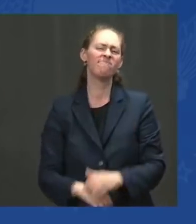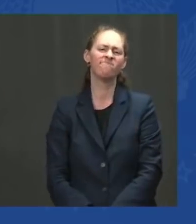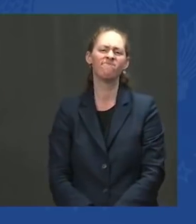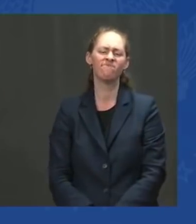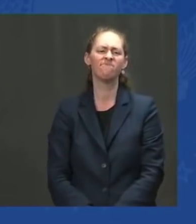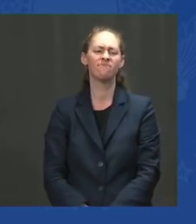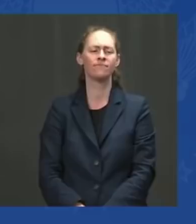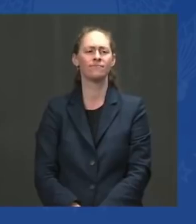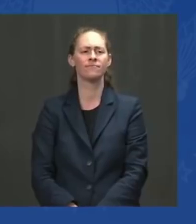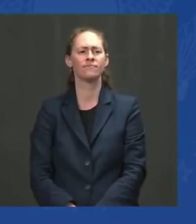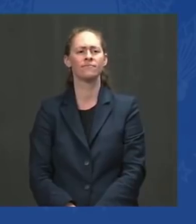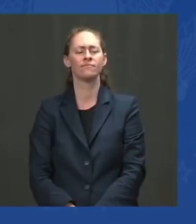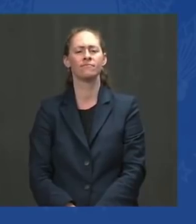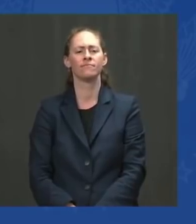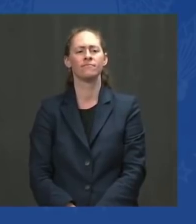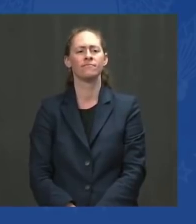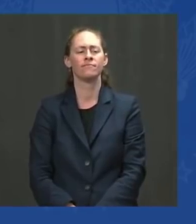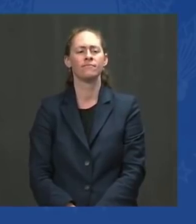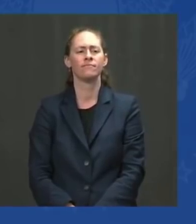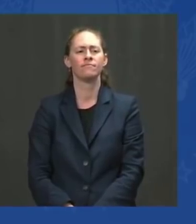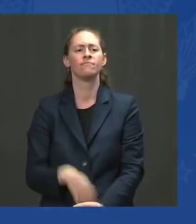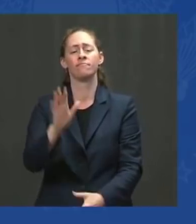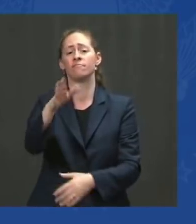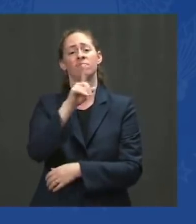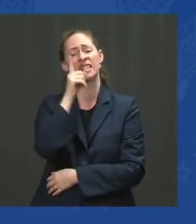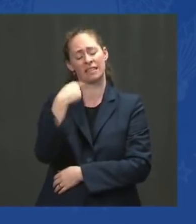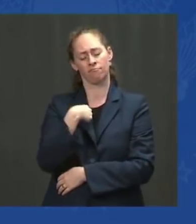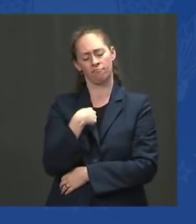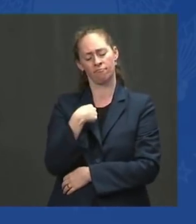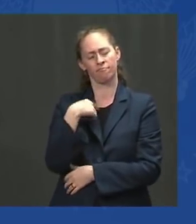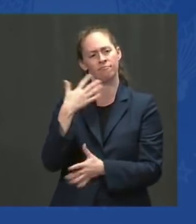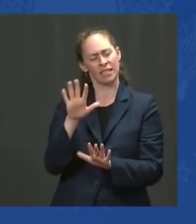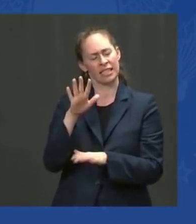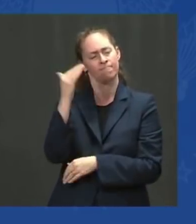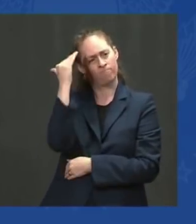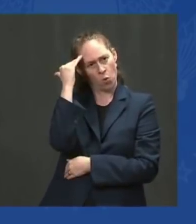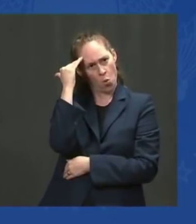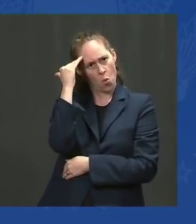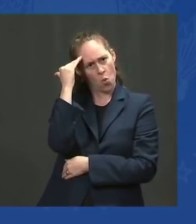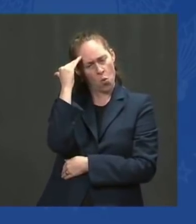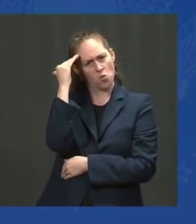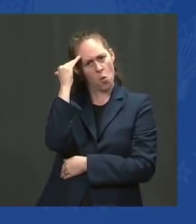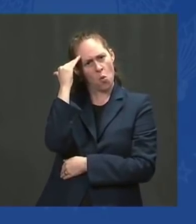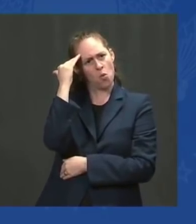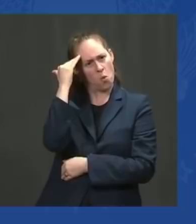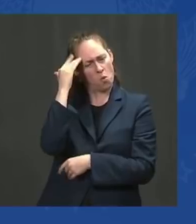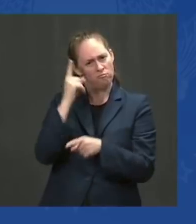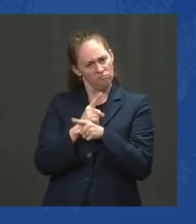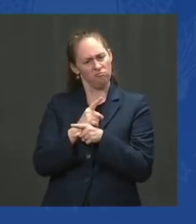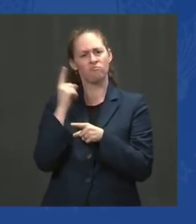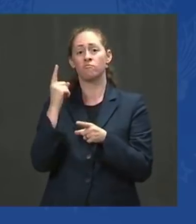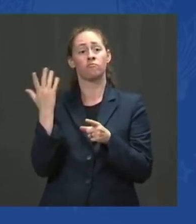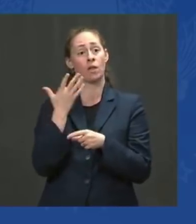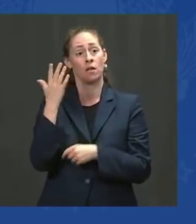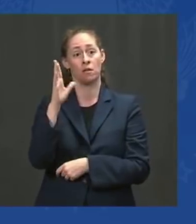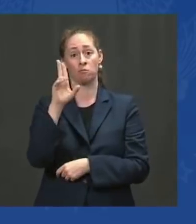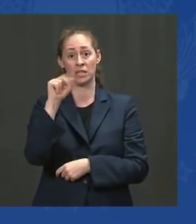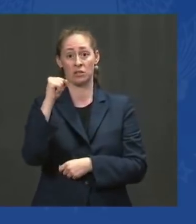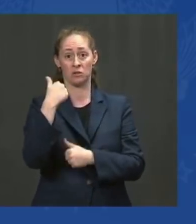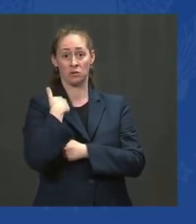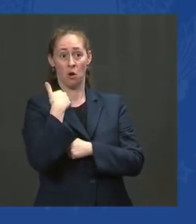军停留在阿富汗，是符合中国和俄罗斯的期待的，但是恰恰不符合美国的核心